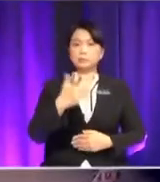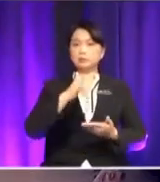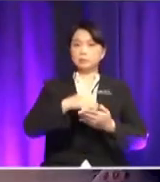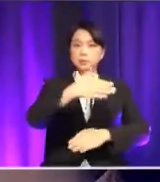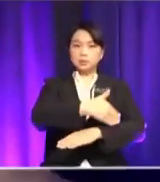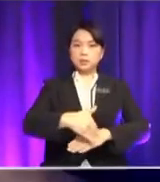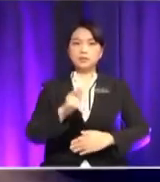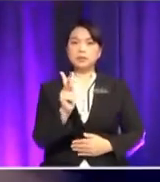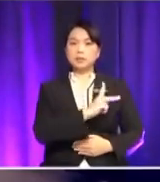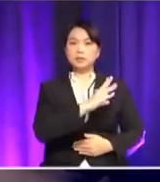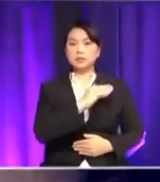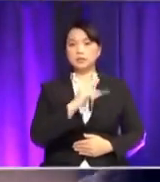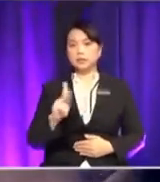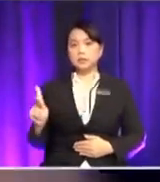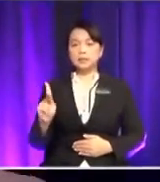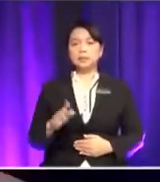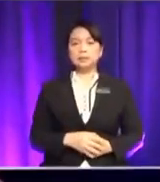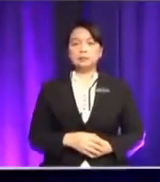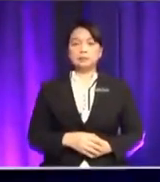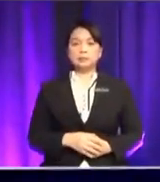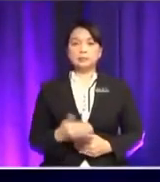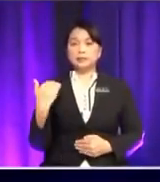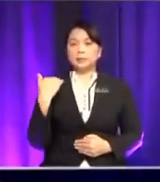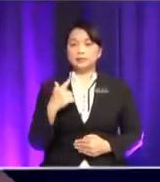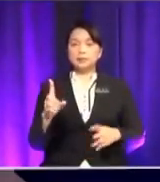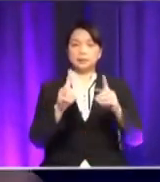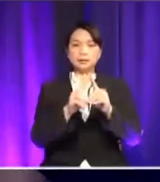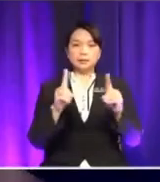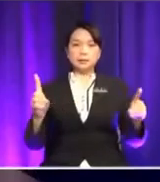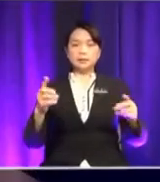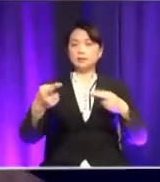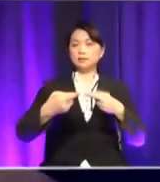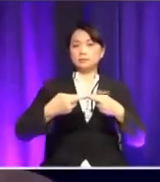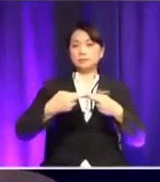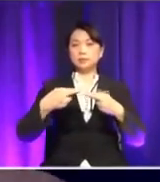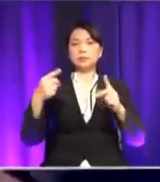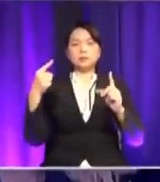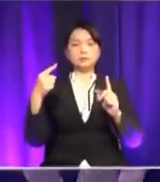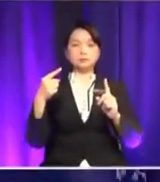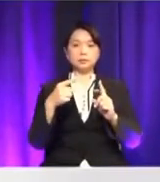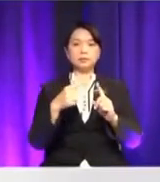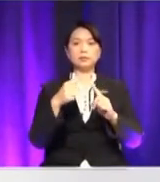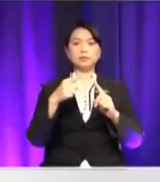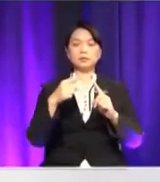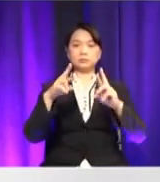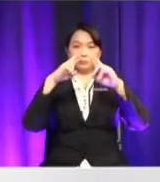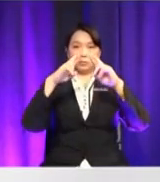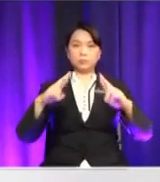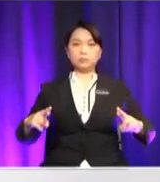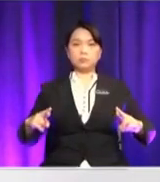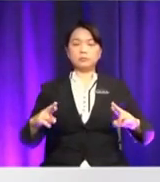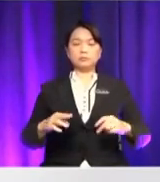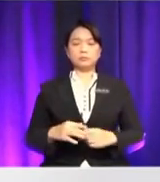kiri dan sisi kanan dia adalah dinding rapat ke Bumbung ini adalah Bumbung